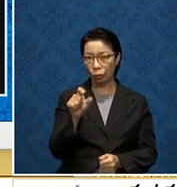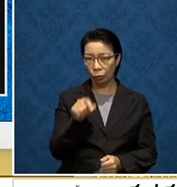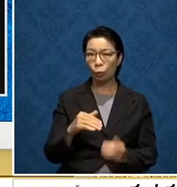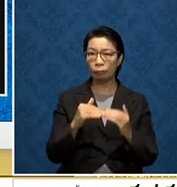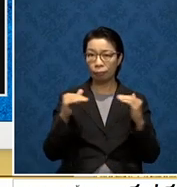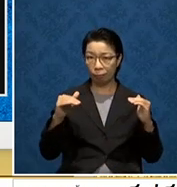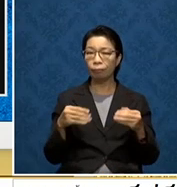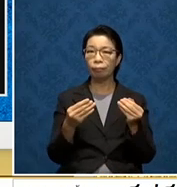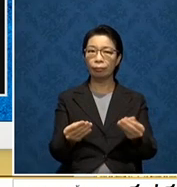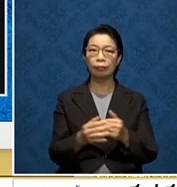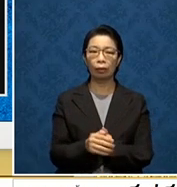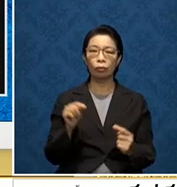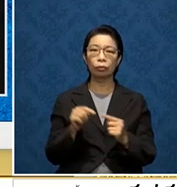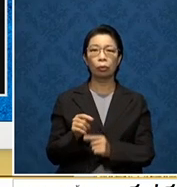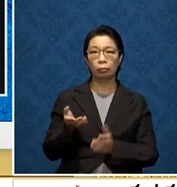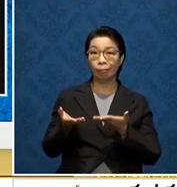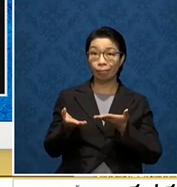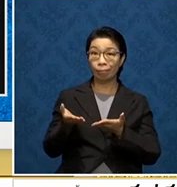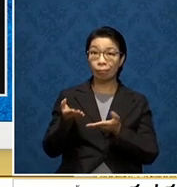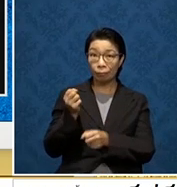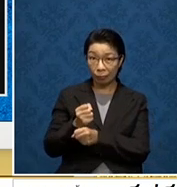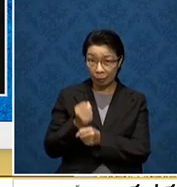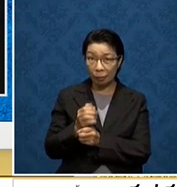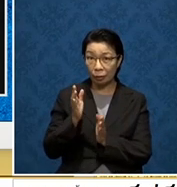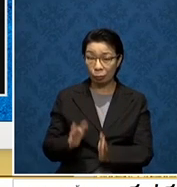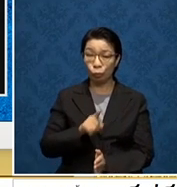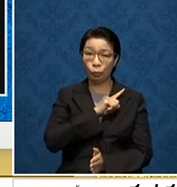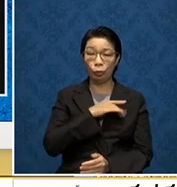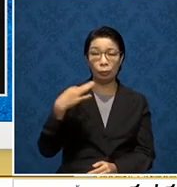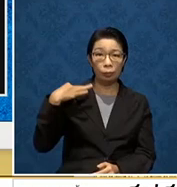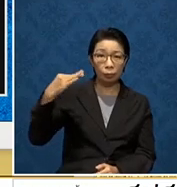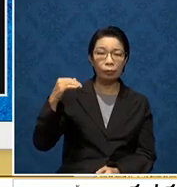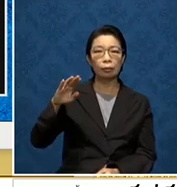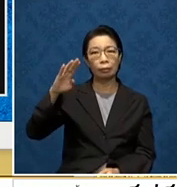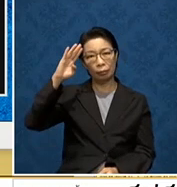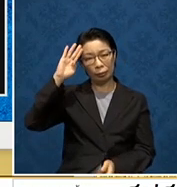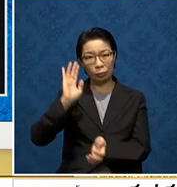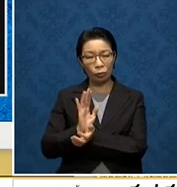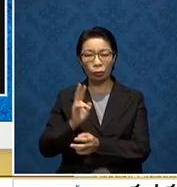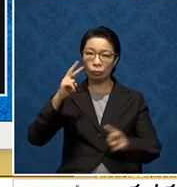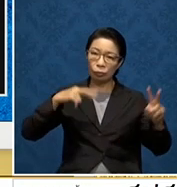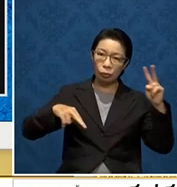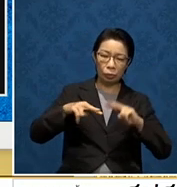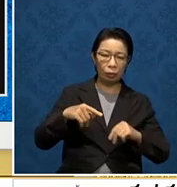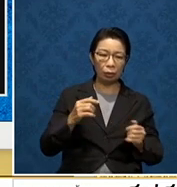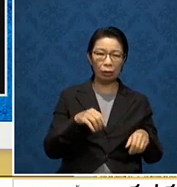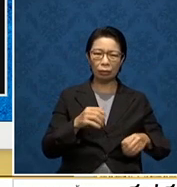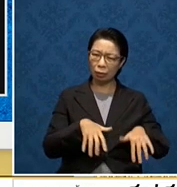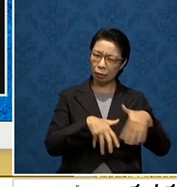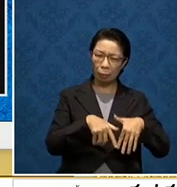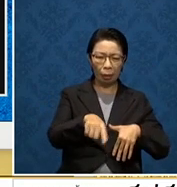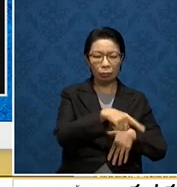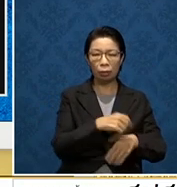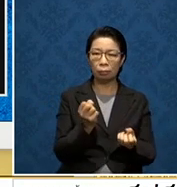มไม่ว่าจะเป็นเจ้าหน้าที่ตำรวจอสชาวบ้านซึ่งได้รับผลกระทบก็หวังเป็น